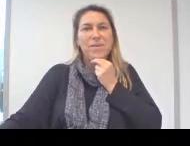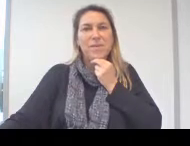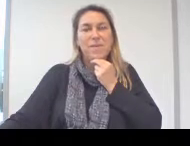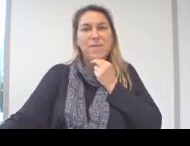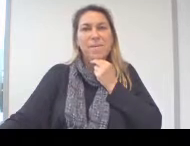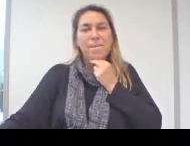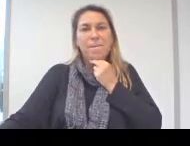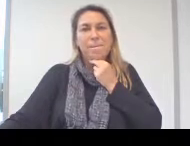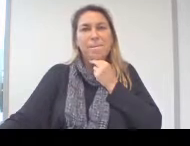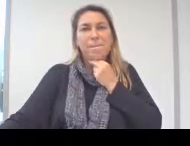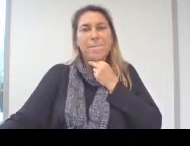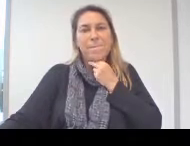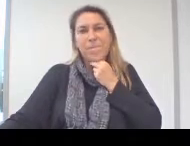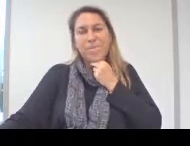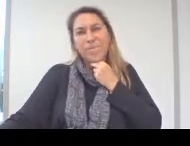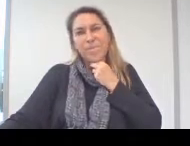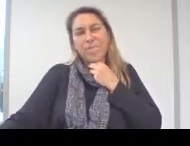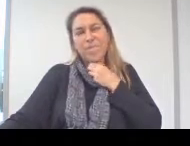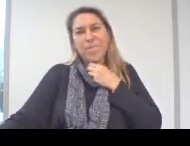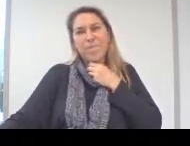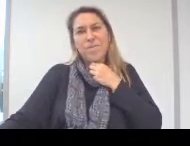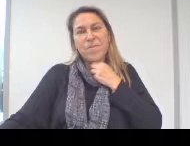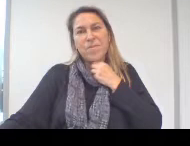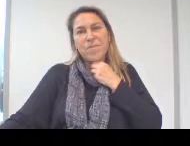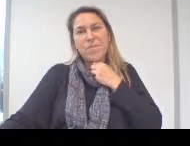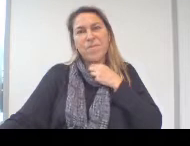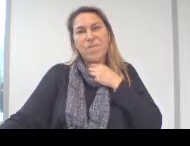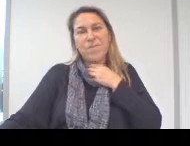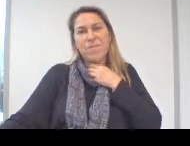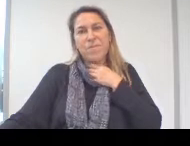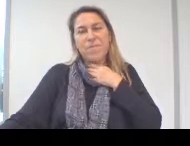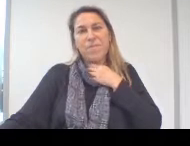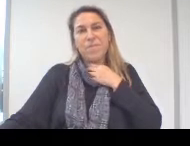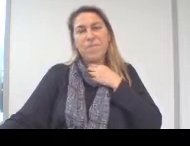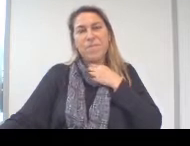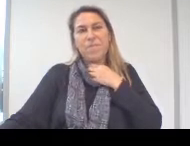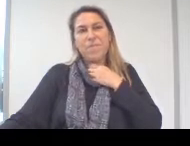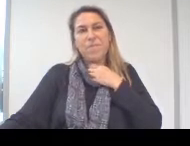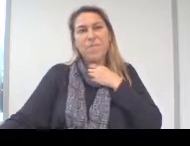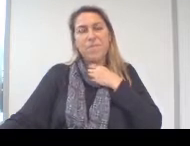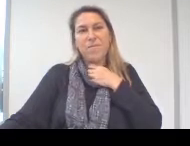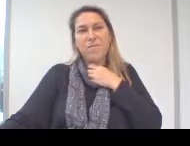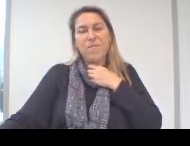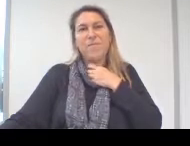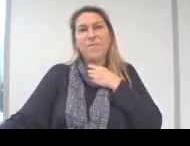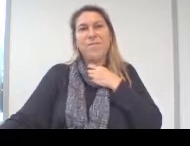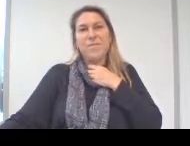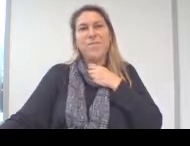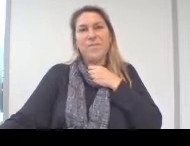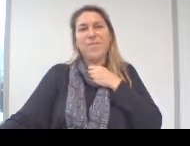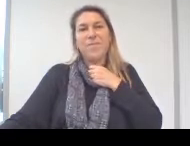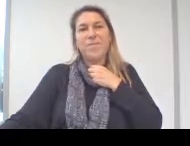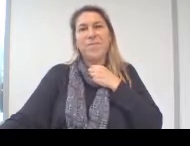C'est-à-dire que dans une famille, on sait qu'ils vont être et orientés, voire décidés parfois, du lieu de vacances et de